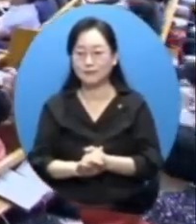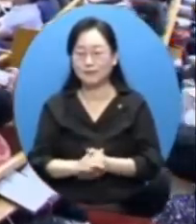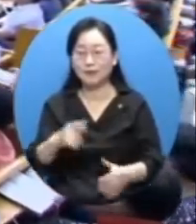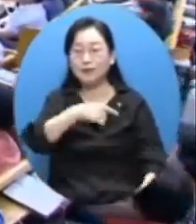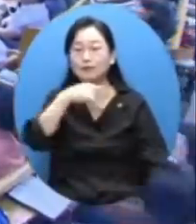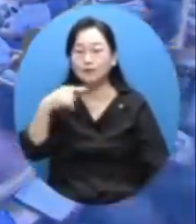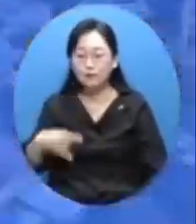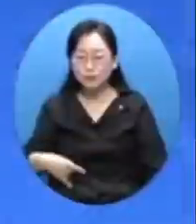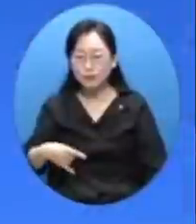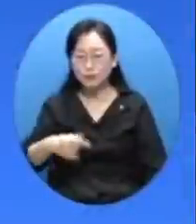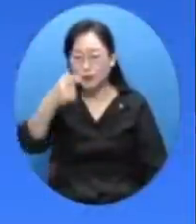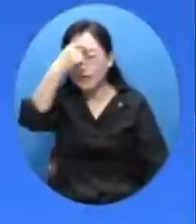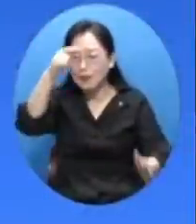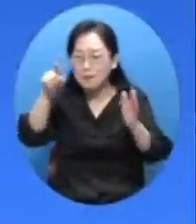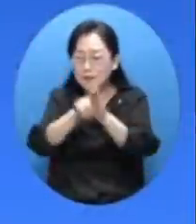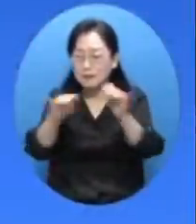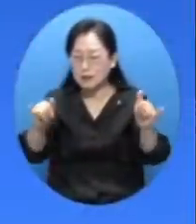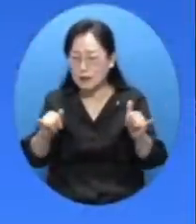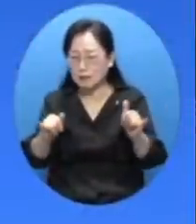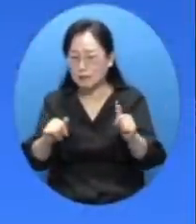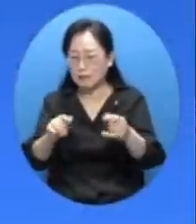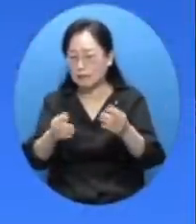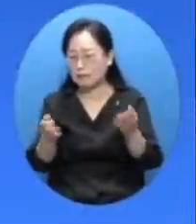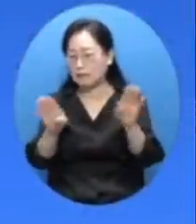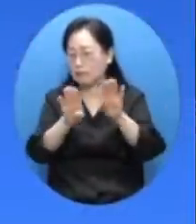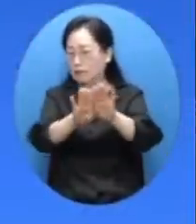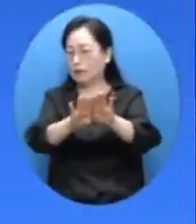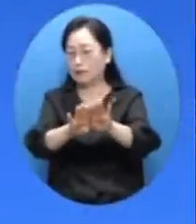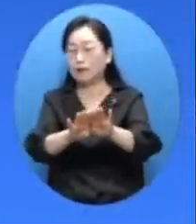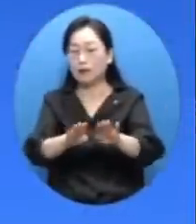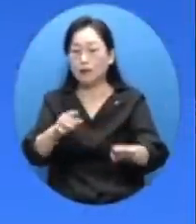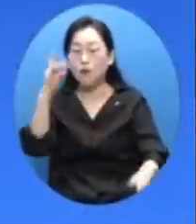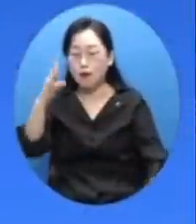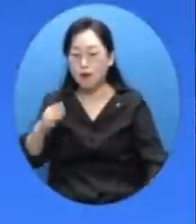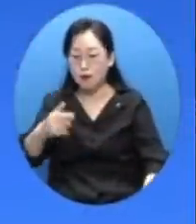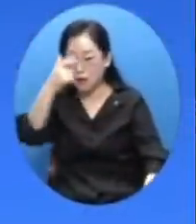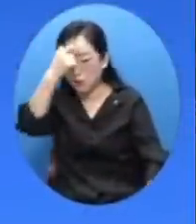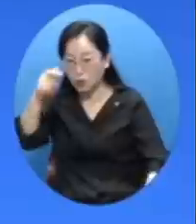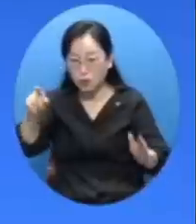중국이 기독교에 대해서 굉장히 폐쇄적이고 기독교를 확장을